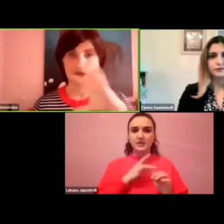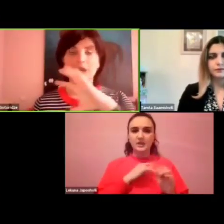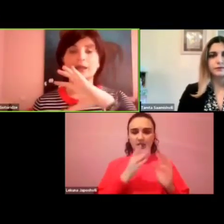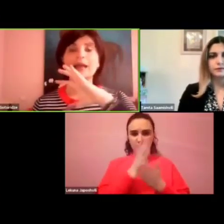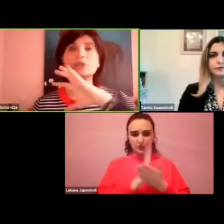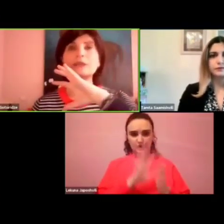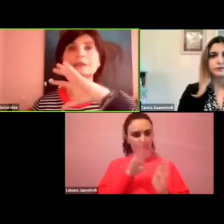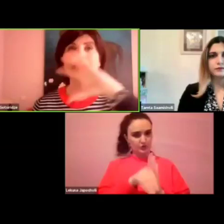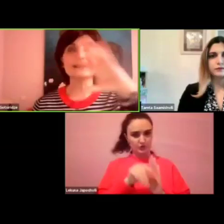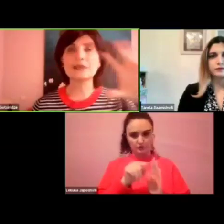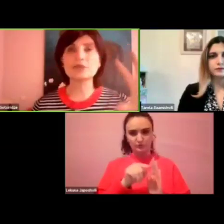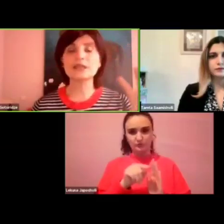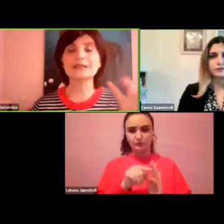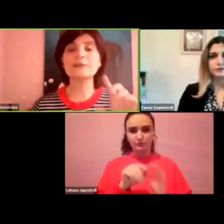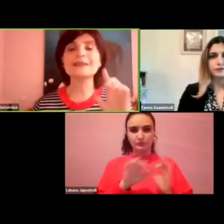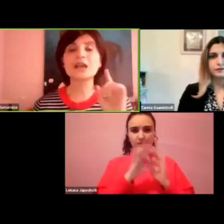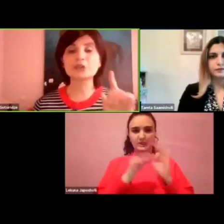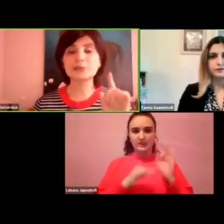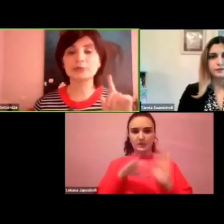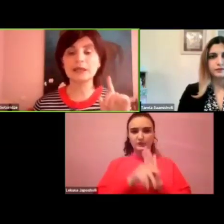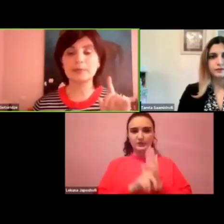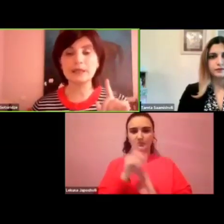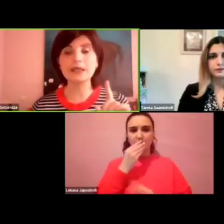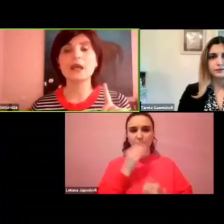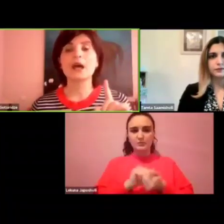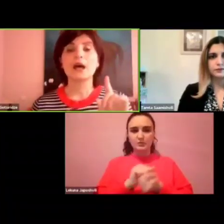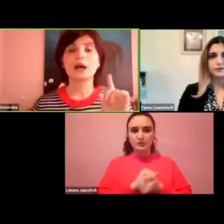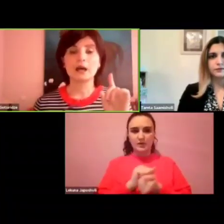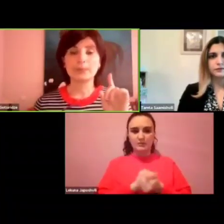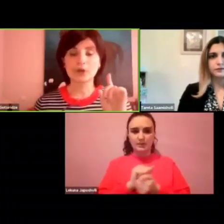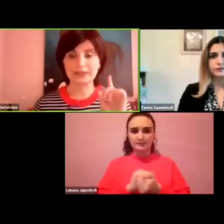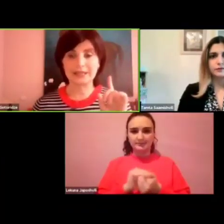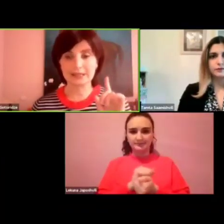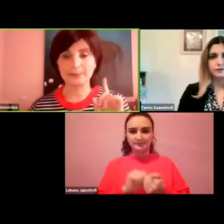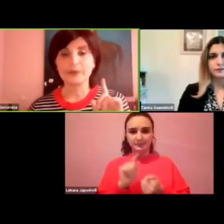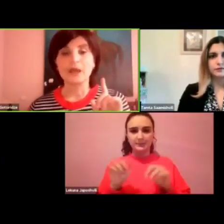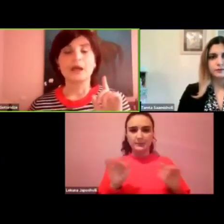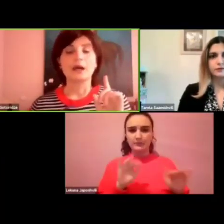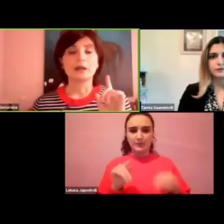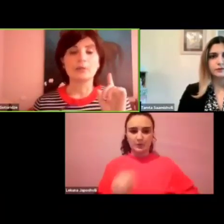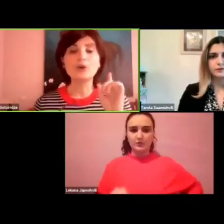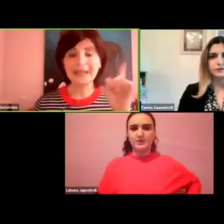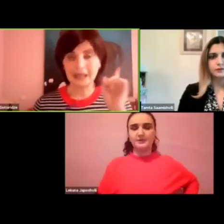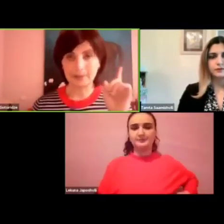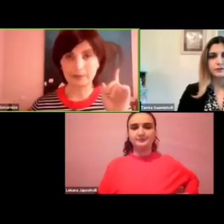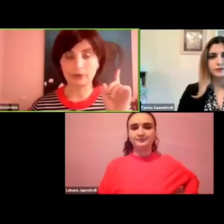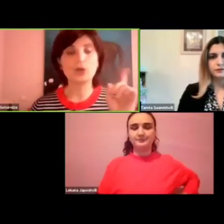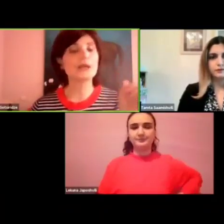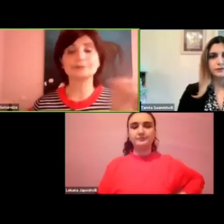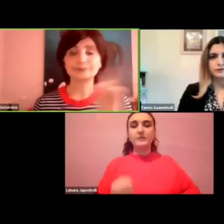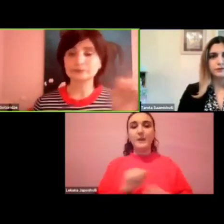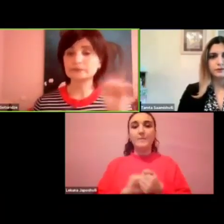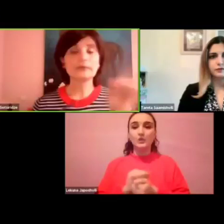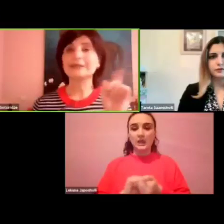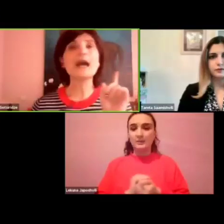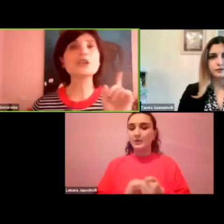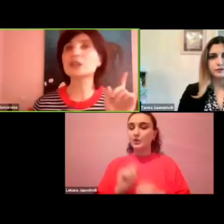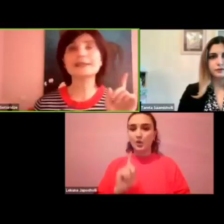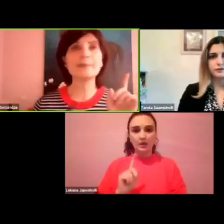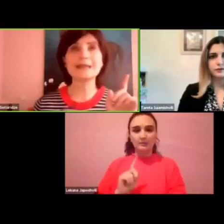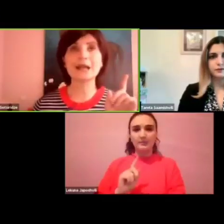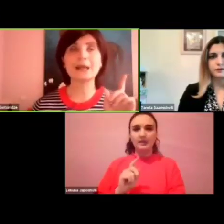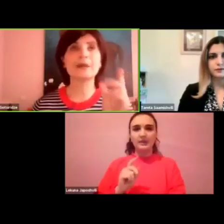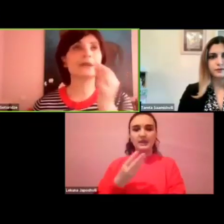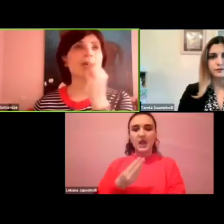ნაწლში. წვრილ ნაწლავში იწყება საჭმლის მომნელებელი პროცესი. მონელება, თორემ